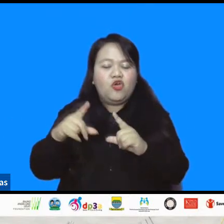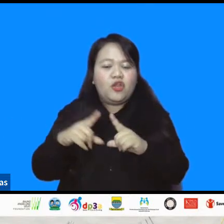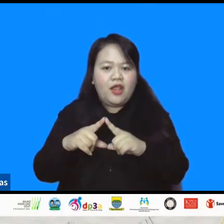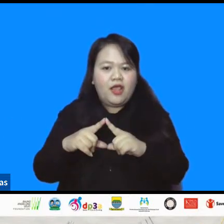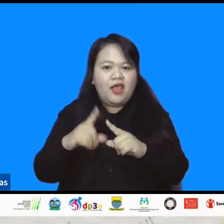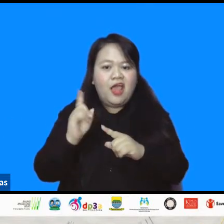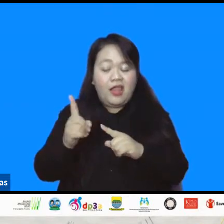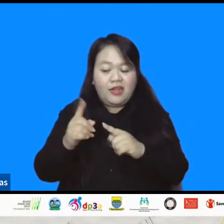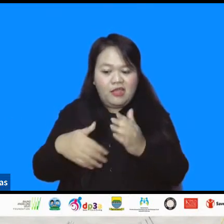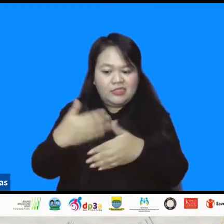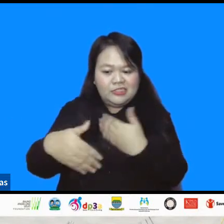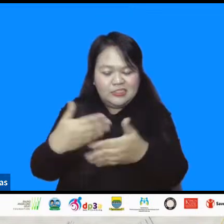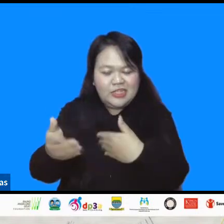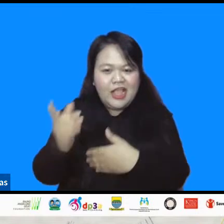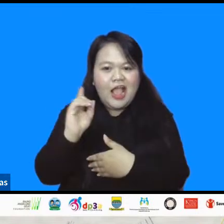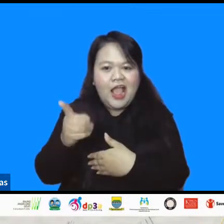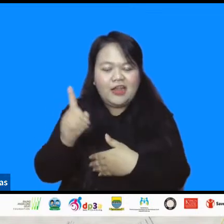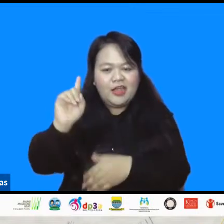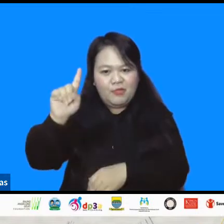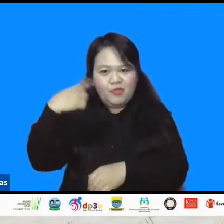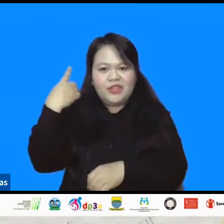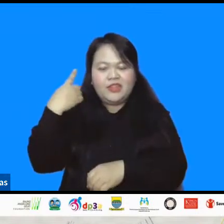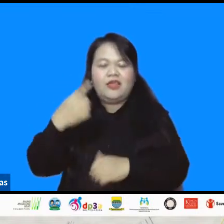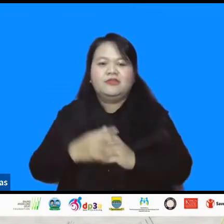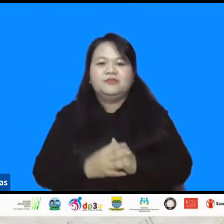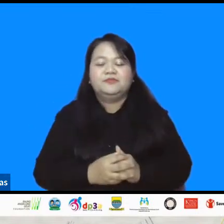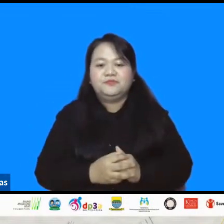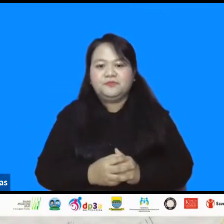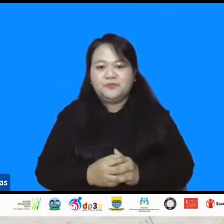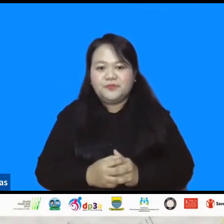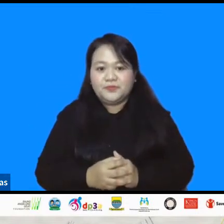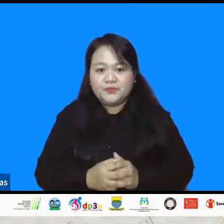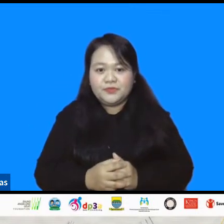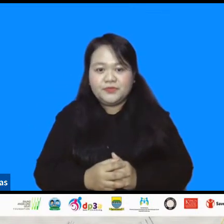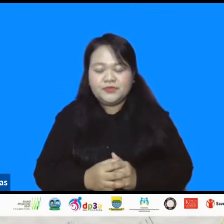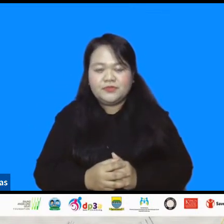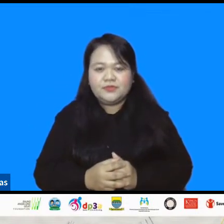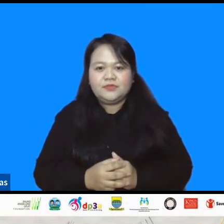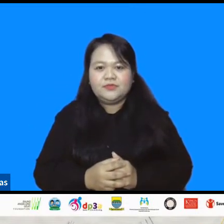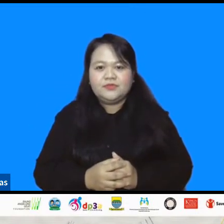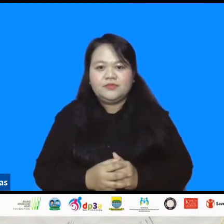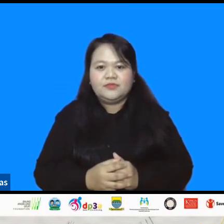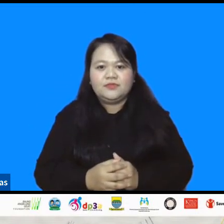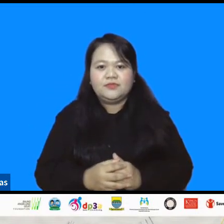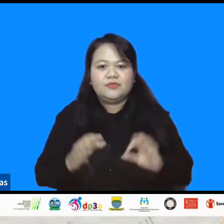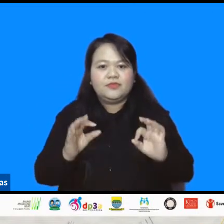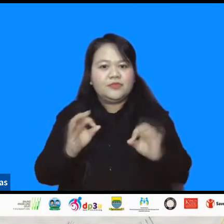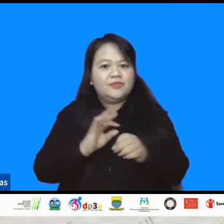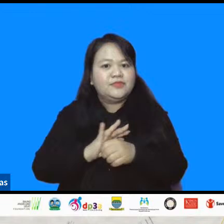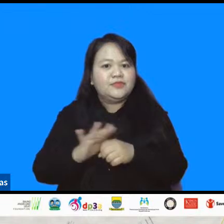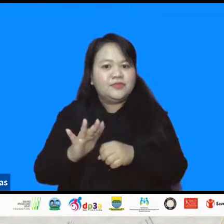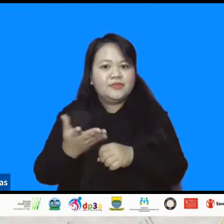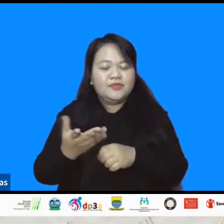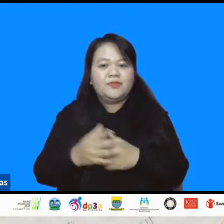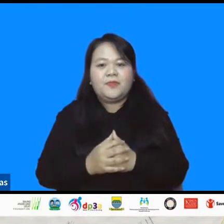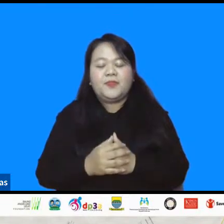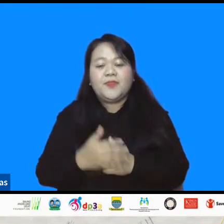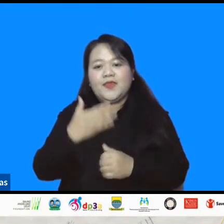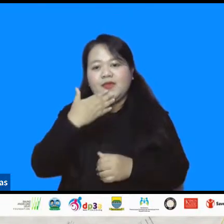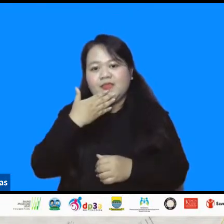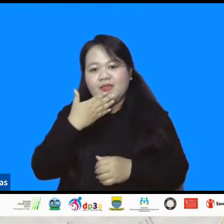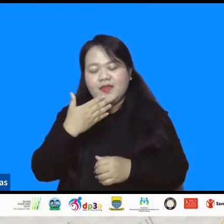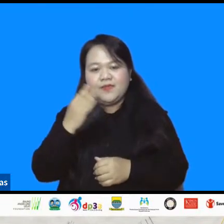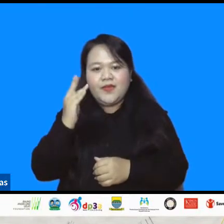harus ada tindak lanjut gitu dari pihak pemerintahnya gitu seperti itu. Itu mungkin ya. Oke, terima